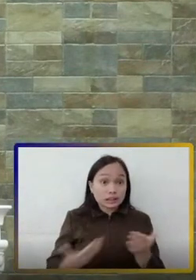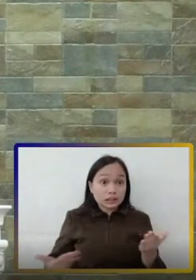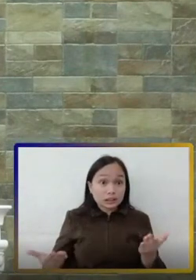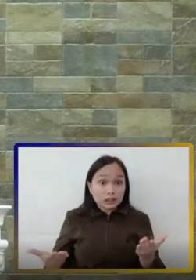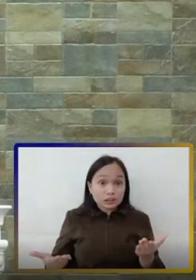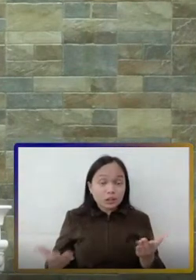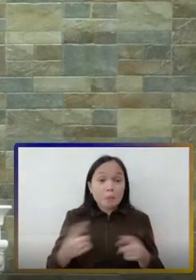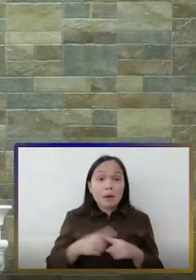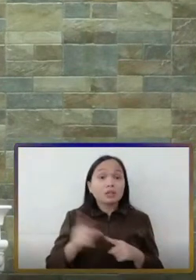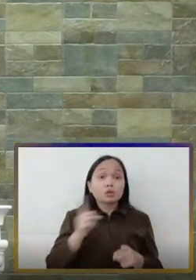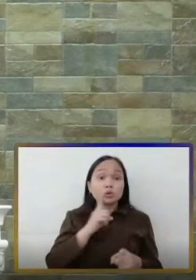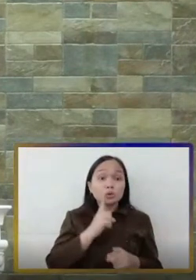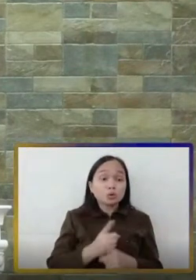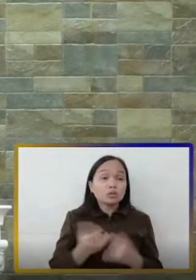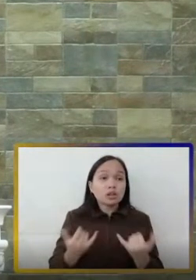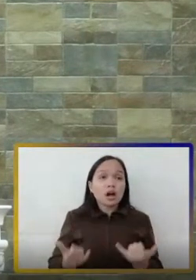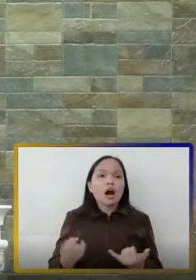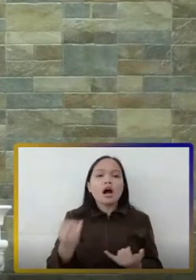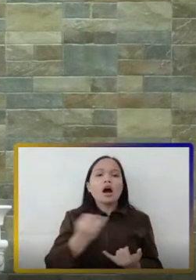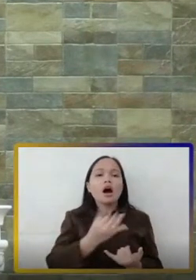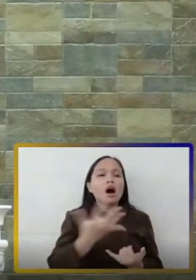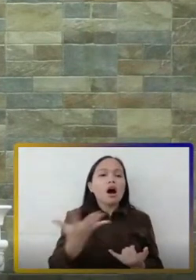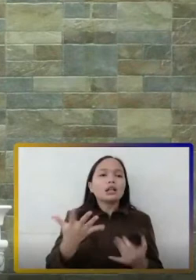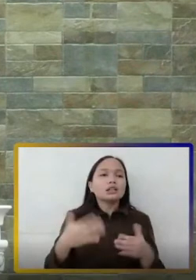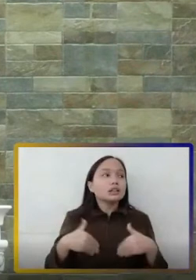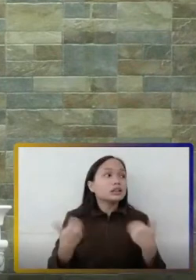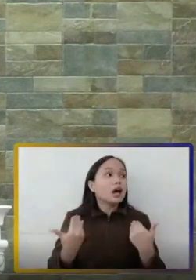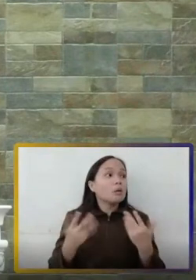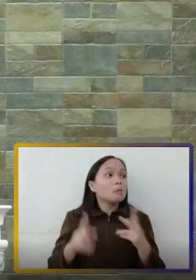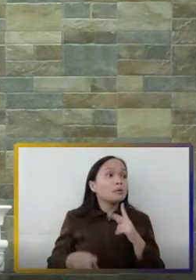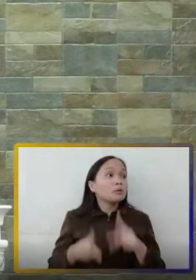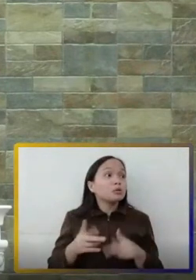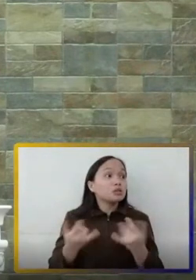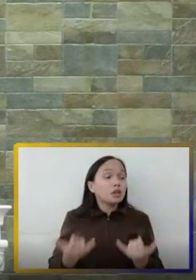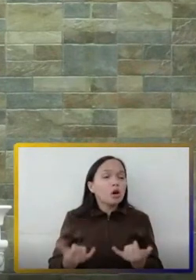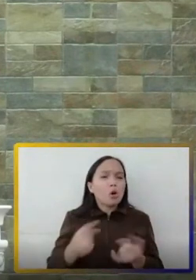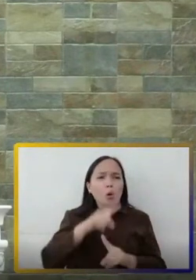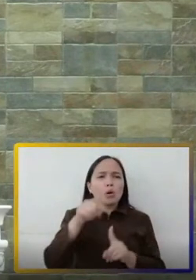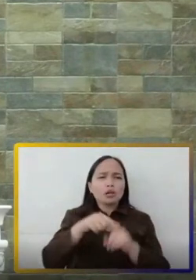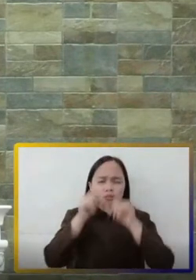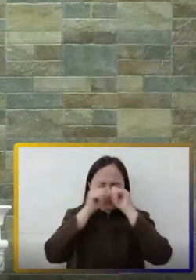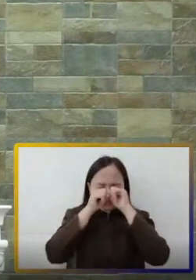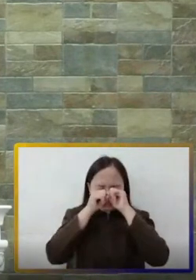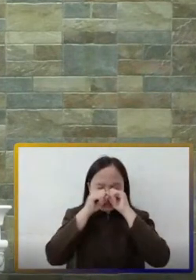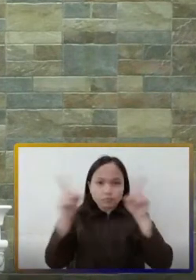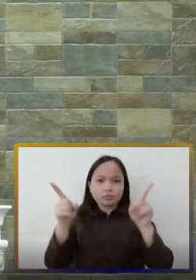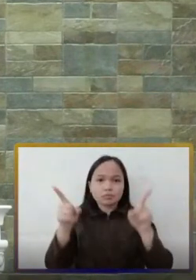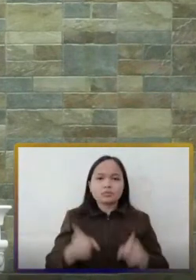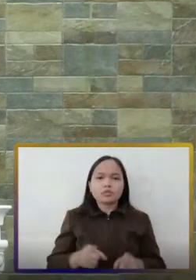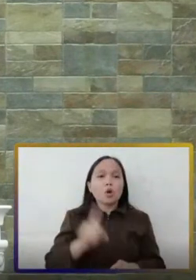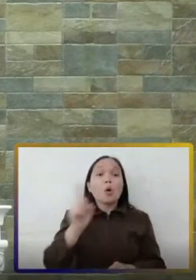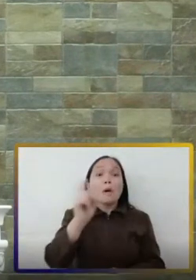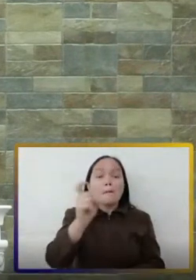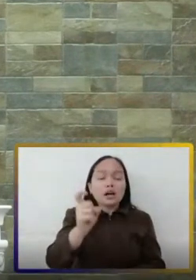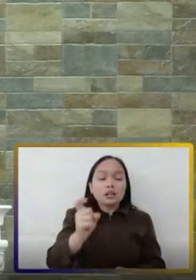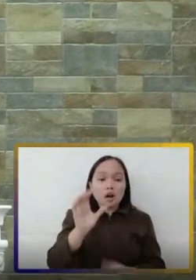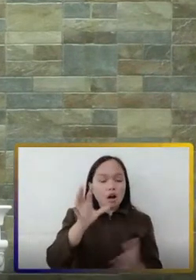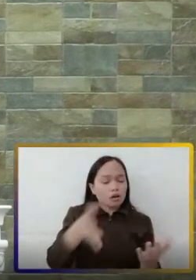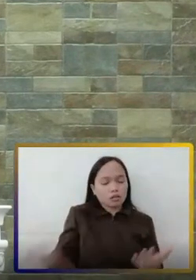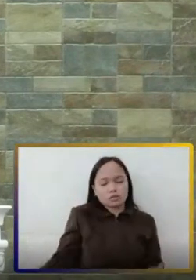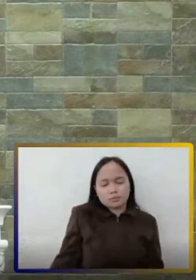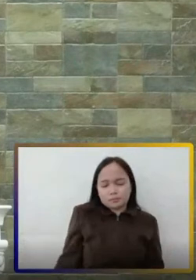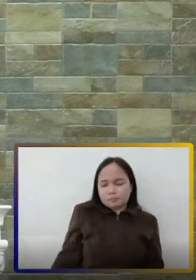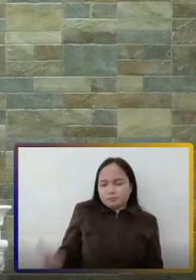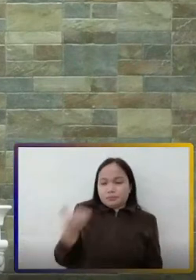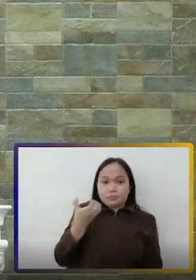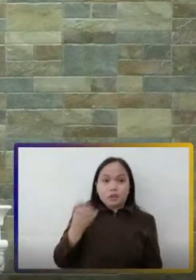ang totoo po niyan, mga kapatid, ilan na sa mga kabataan. Sabi ko nga sa inyo, pagising niyo. Ano ang unang-unang pupulit, dadamputin